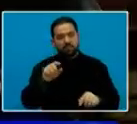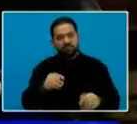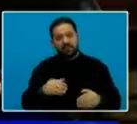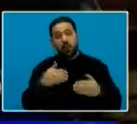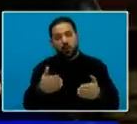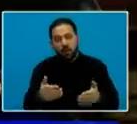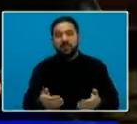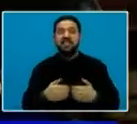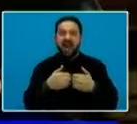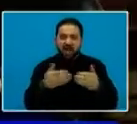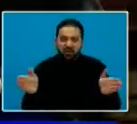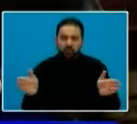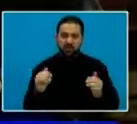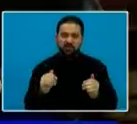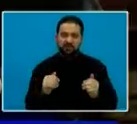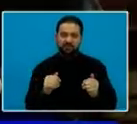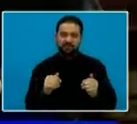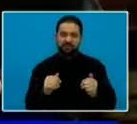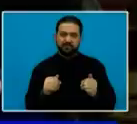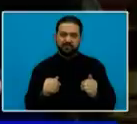o luăm de la capăt. Știți, e